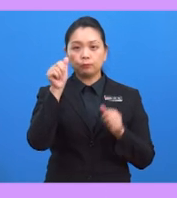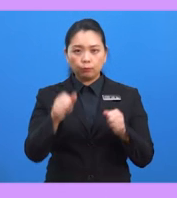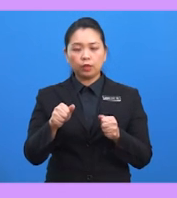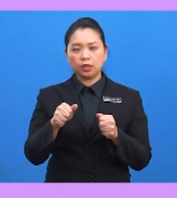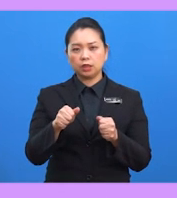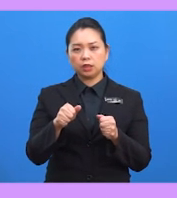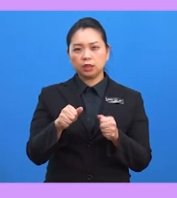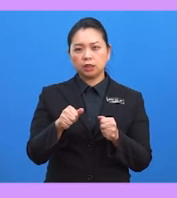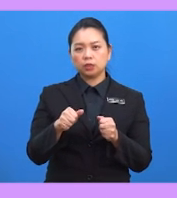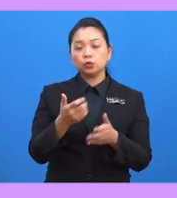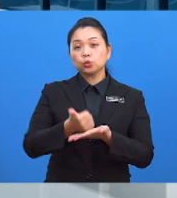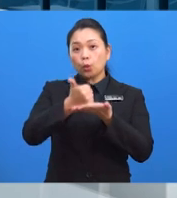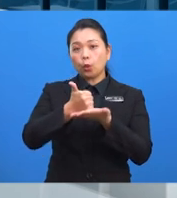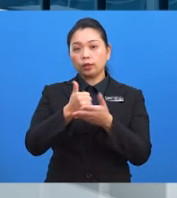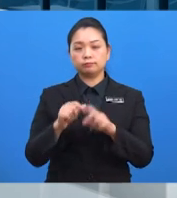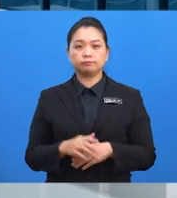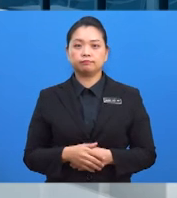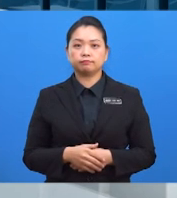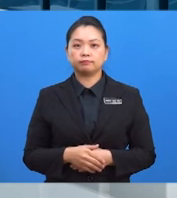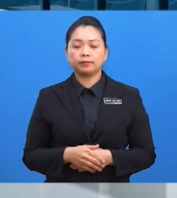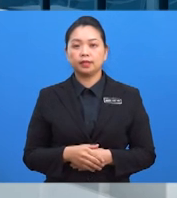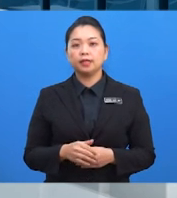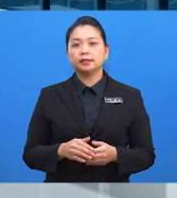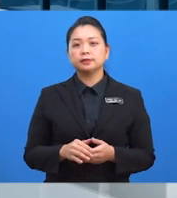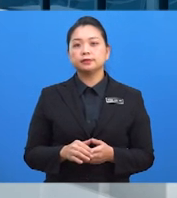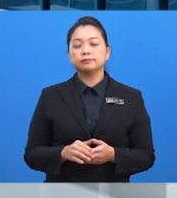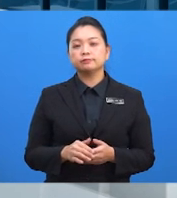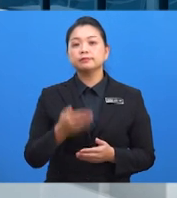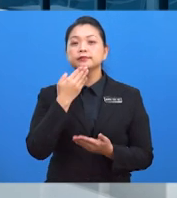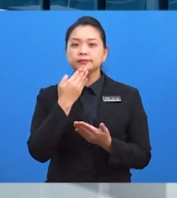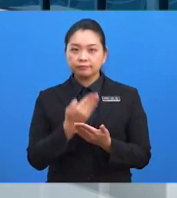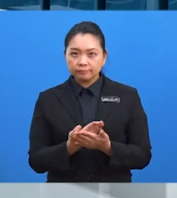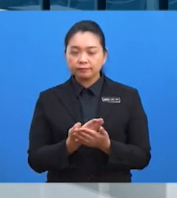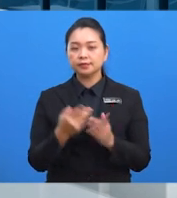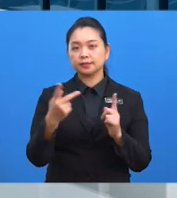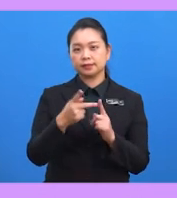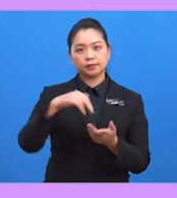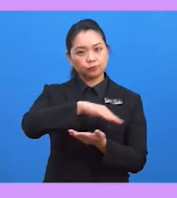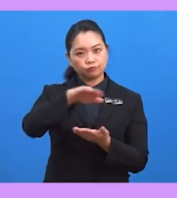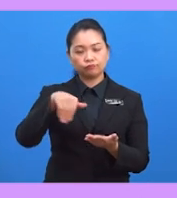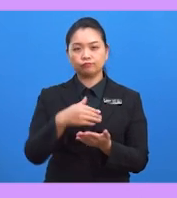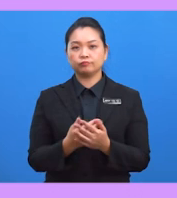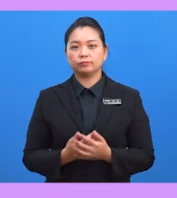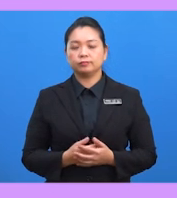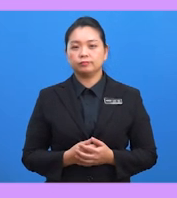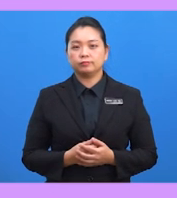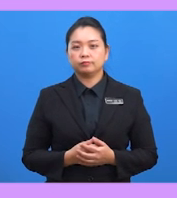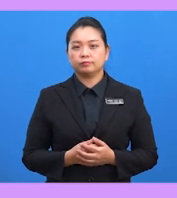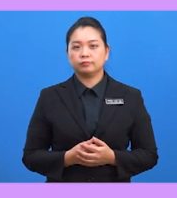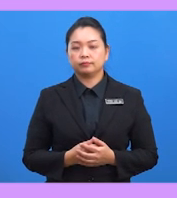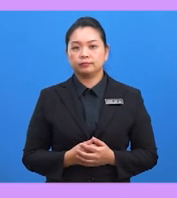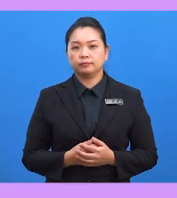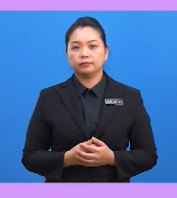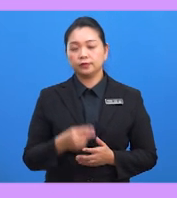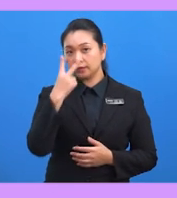mendaftar penglibatan anda. Terima kasih atas kerjasama anda semua. Cuba